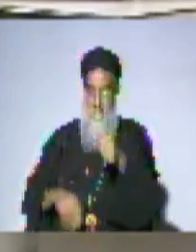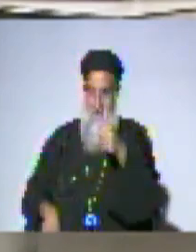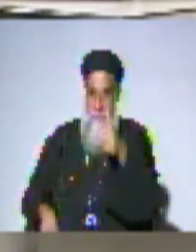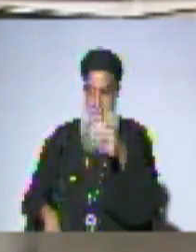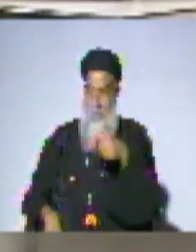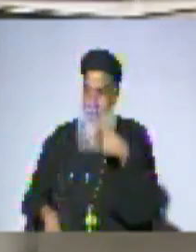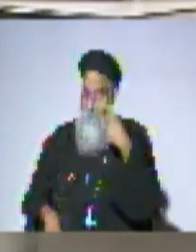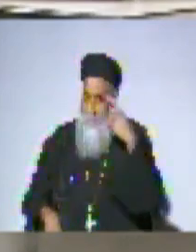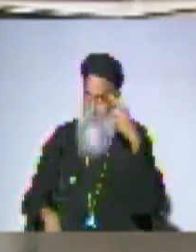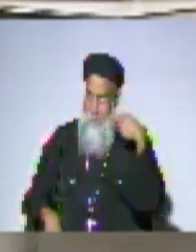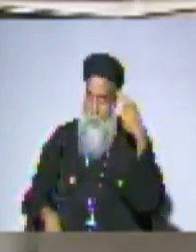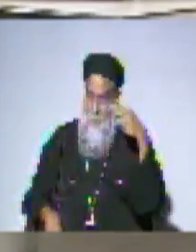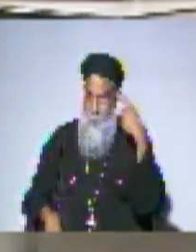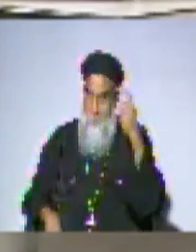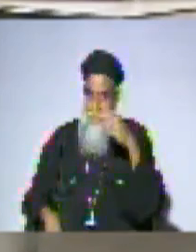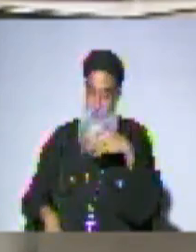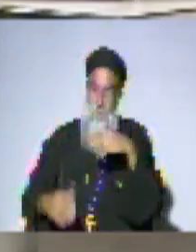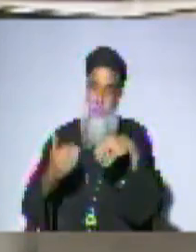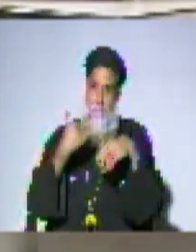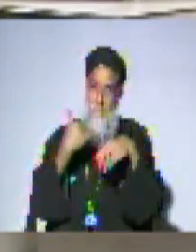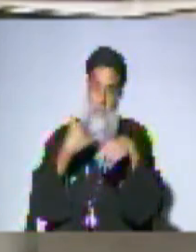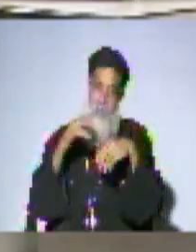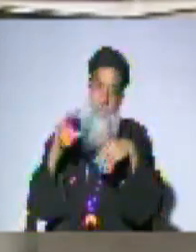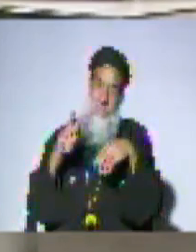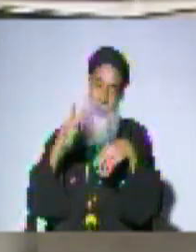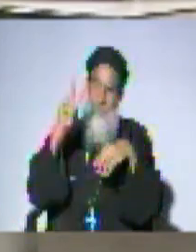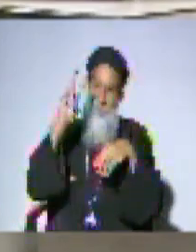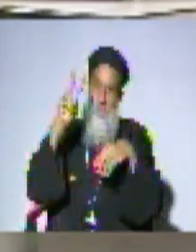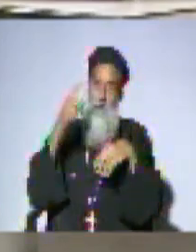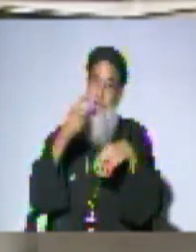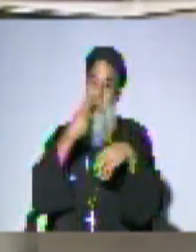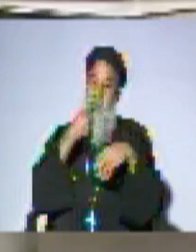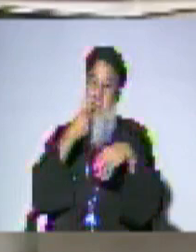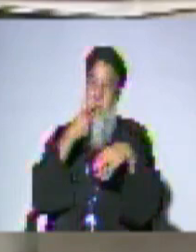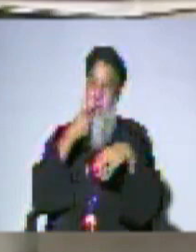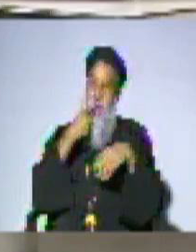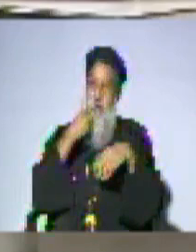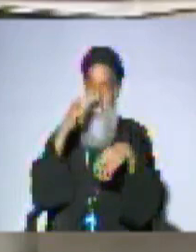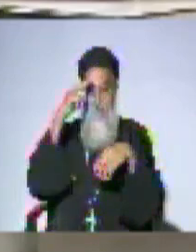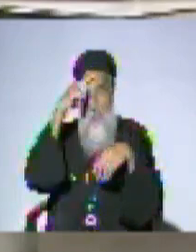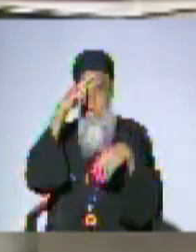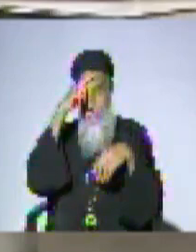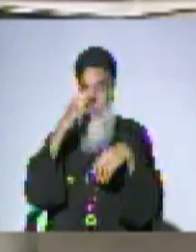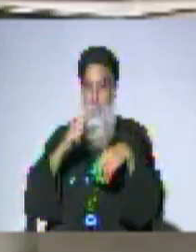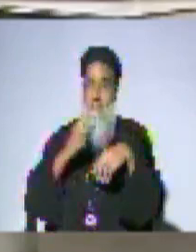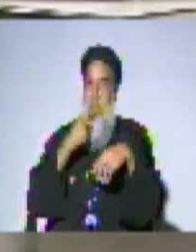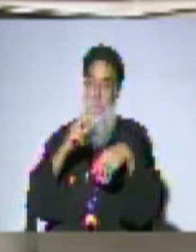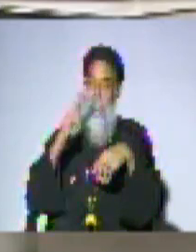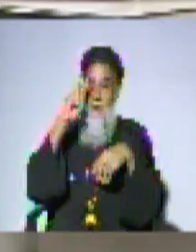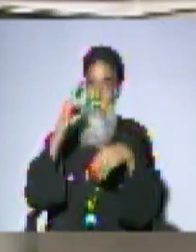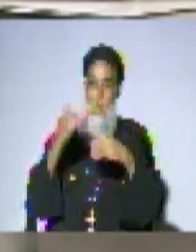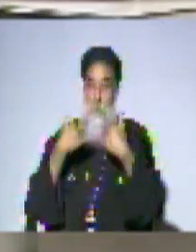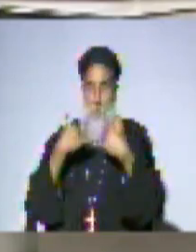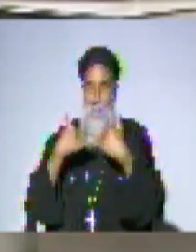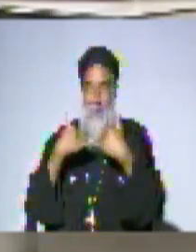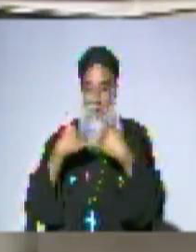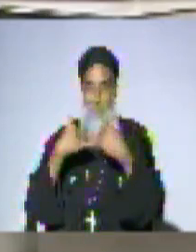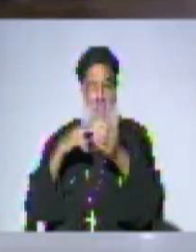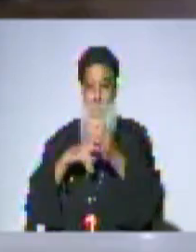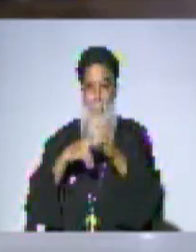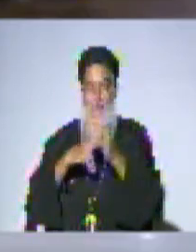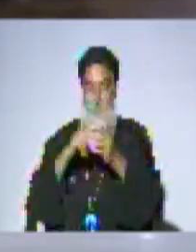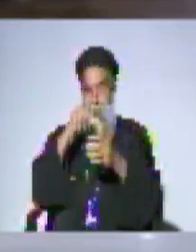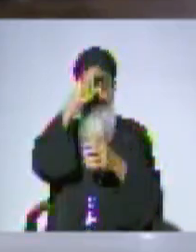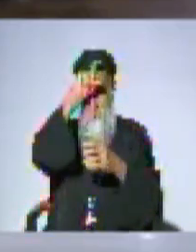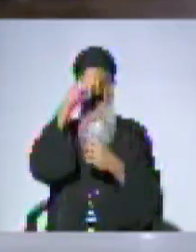في السنوات اللي مش هيبقى اللي هيبقى فيها خير وبعد كده سنوات اللي مش هيبقى فيها.